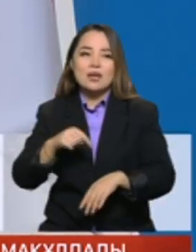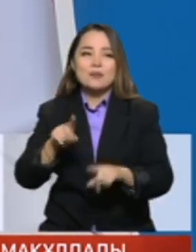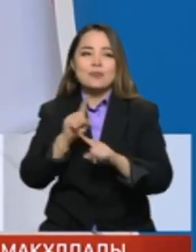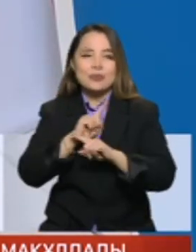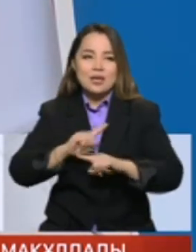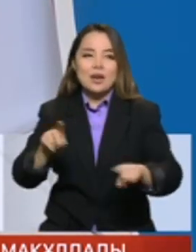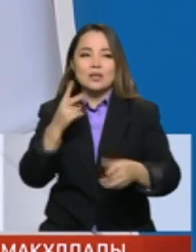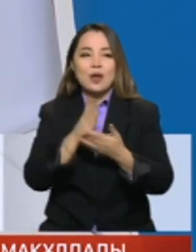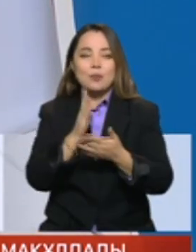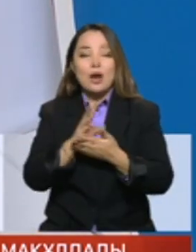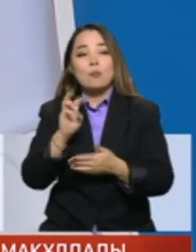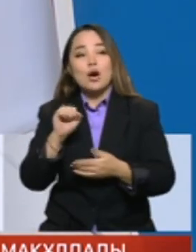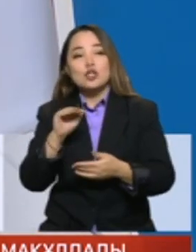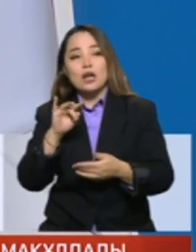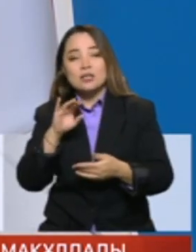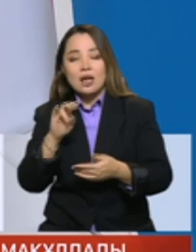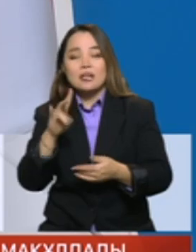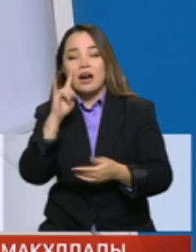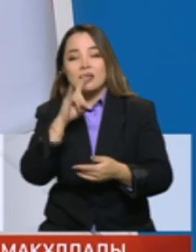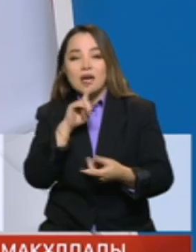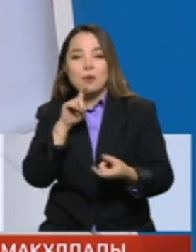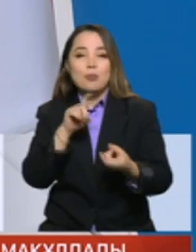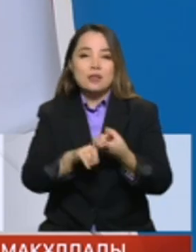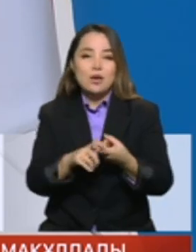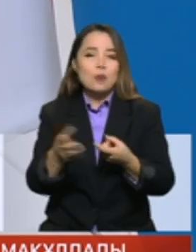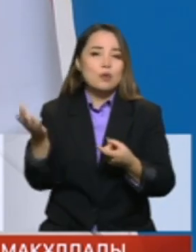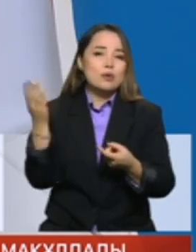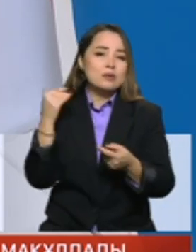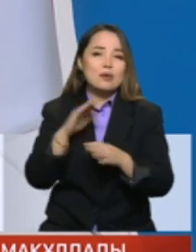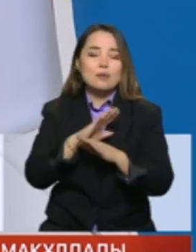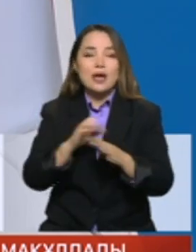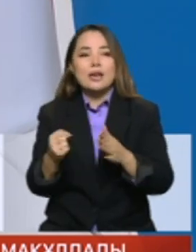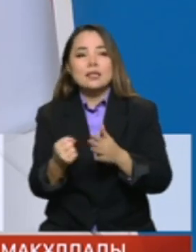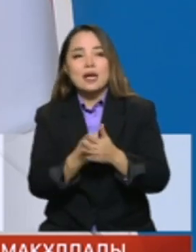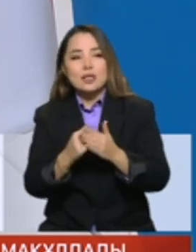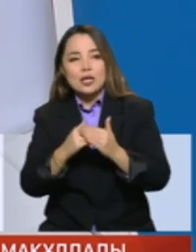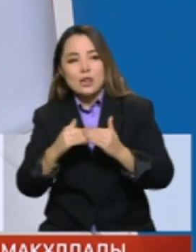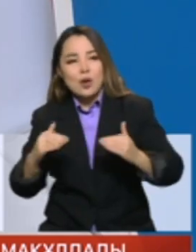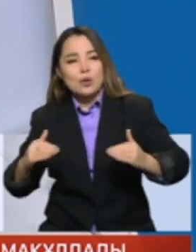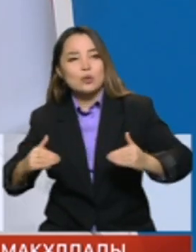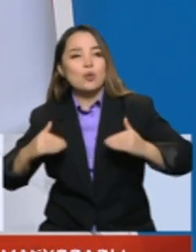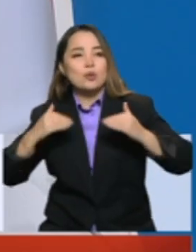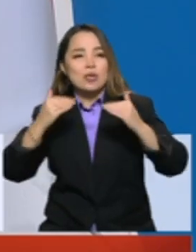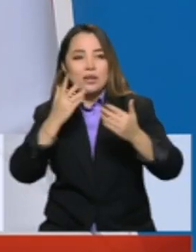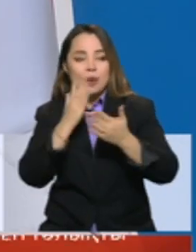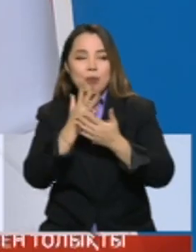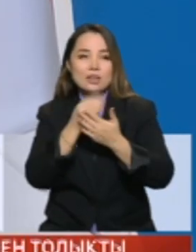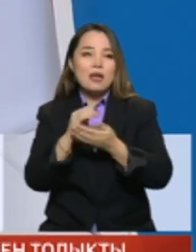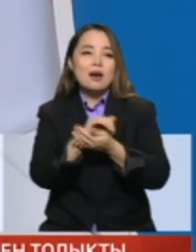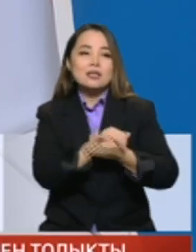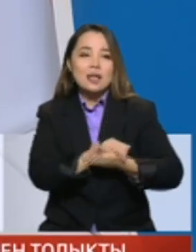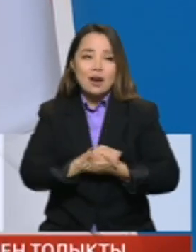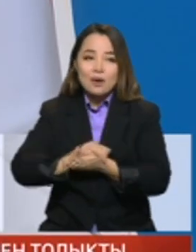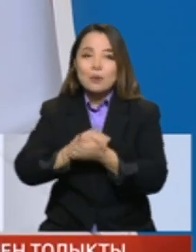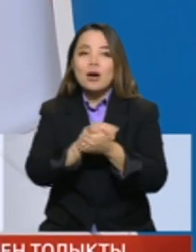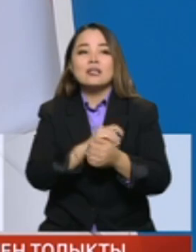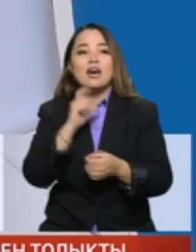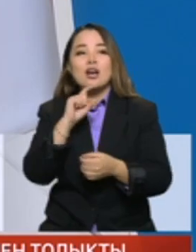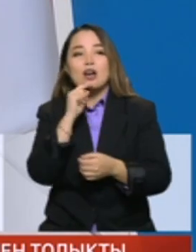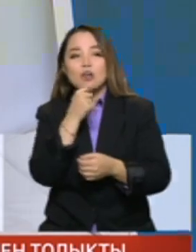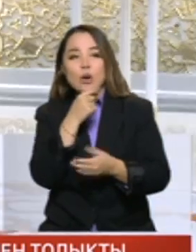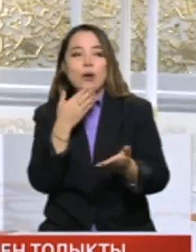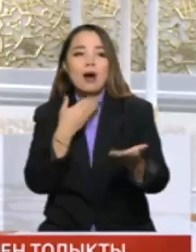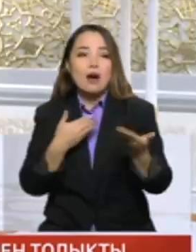бастан кешеді. Мажарстан мен Қазақстанның байланыстары бұрын-соңды жетпеген деңгейге көтерілді. Әйтсе де, ықпалдастығымыздың әсіресе